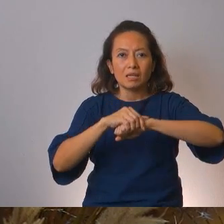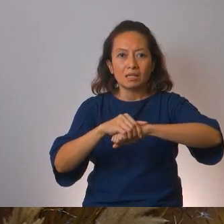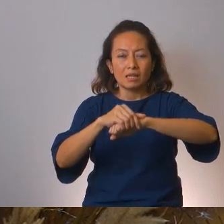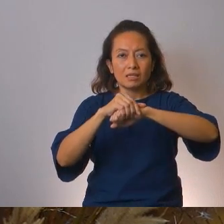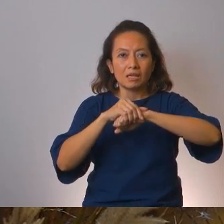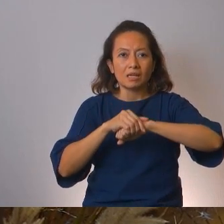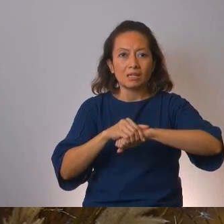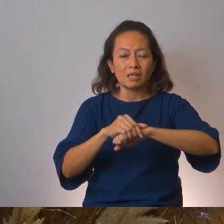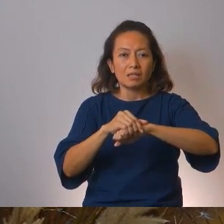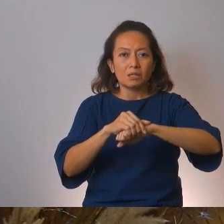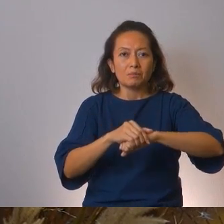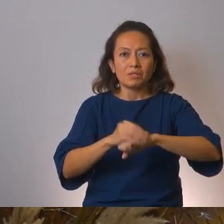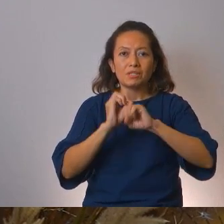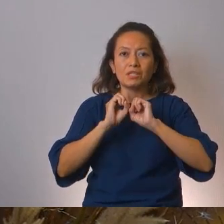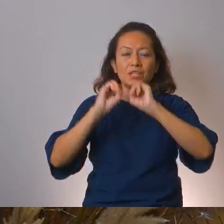bergandengan erat.